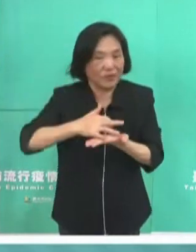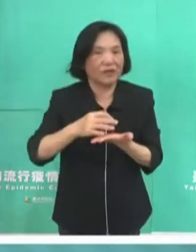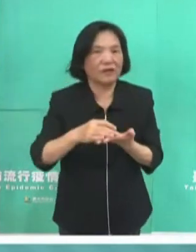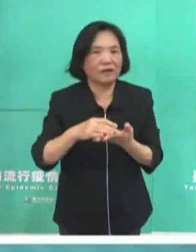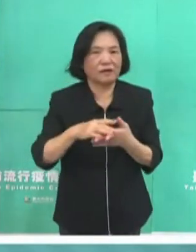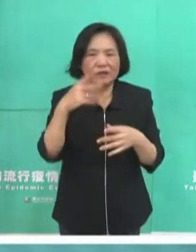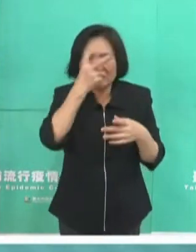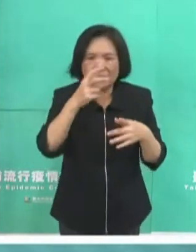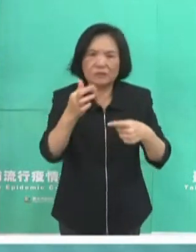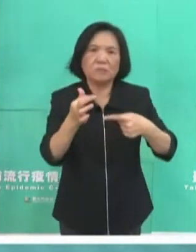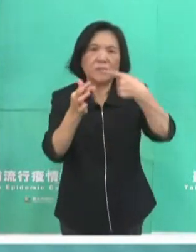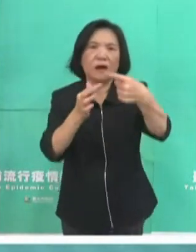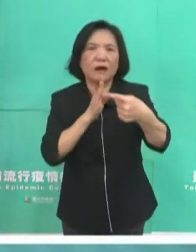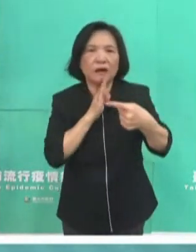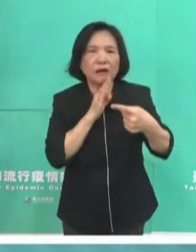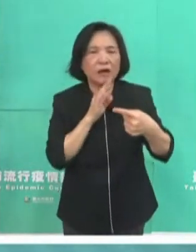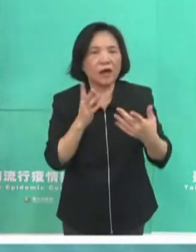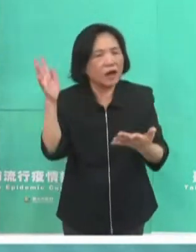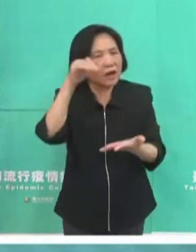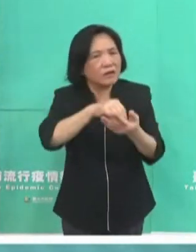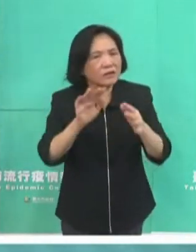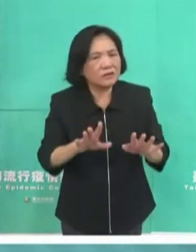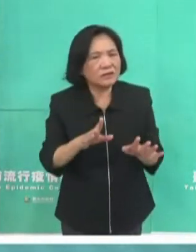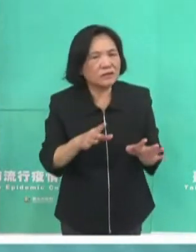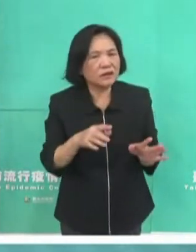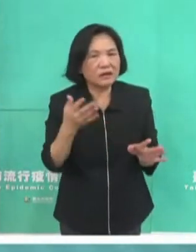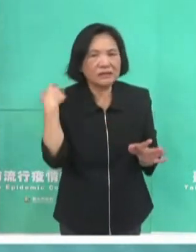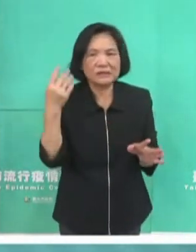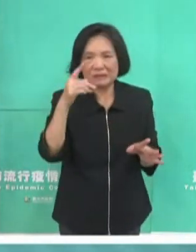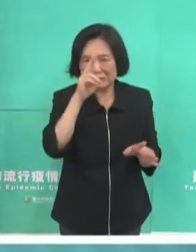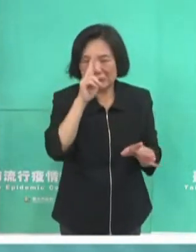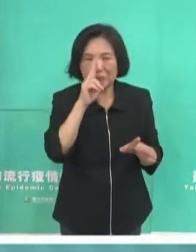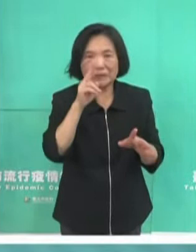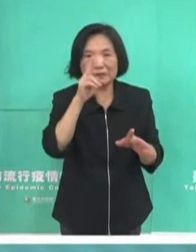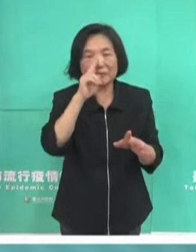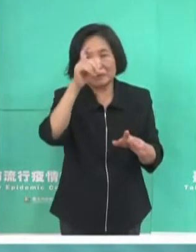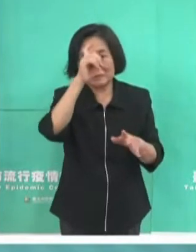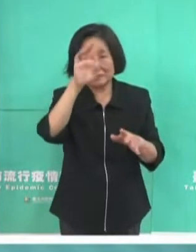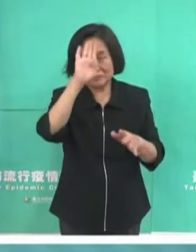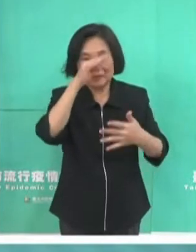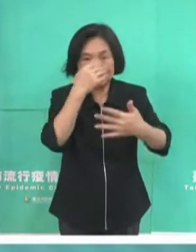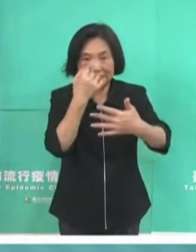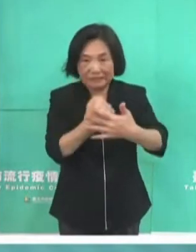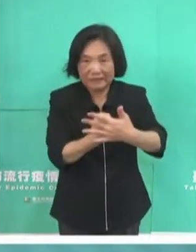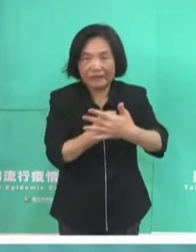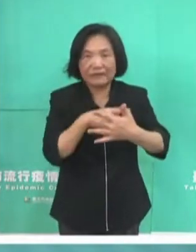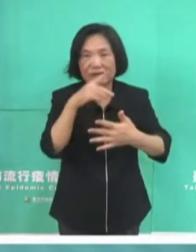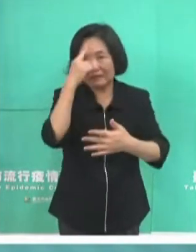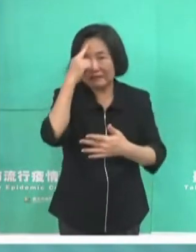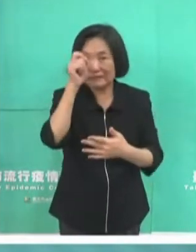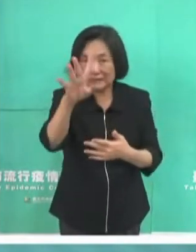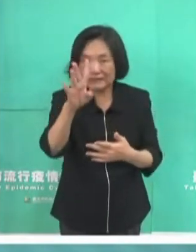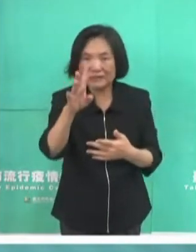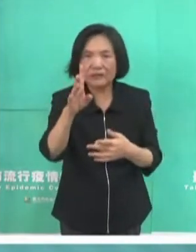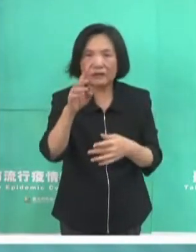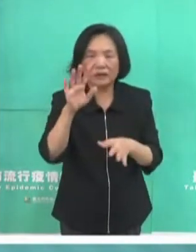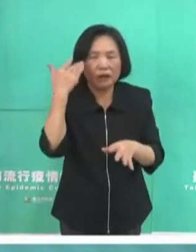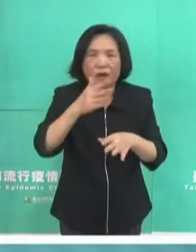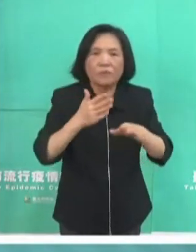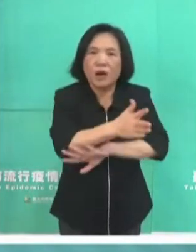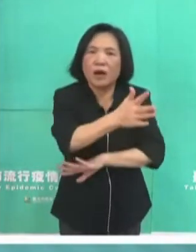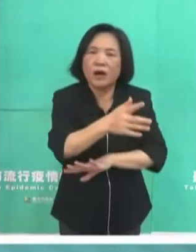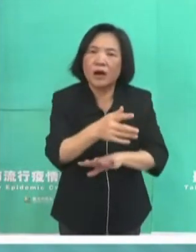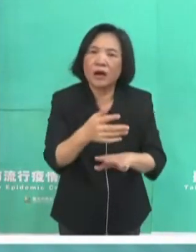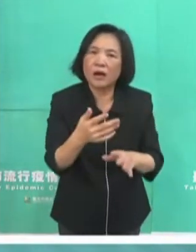那这个病毒的潜伏期是不是有超过以往的认知？有没有可能是其他的变种病毒？ 第一点